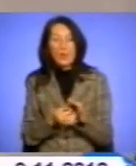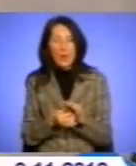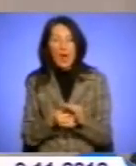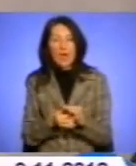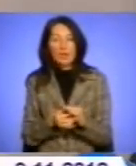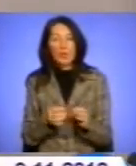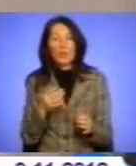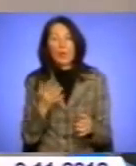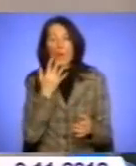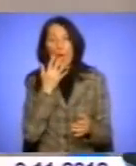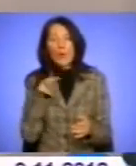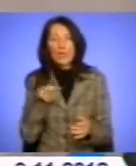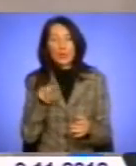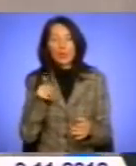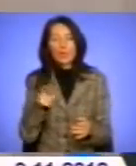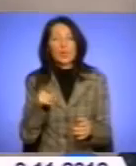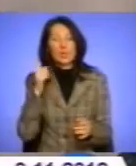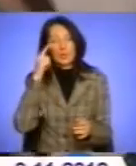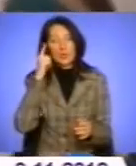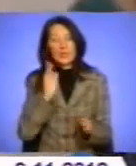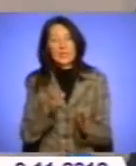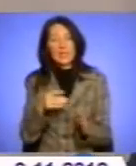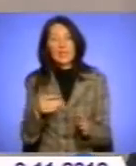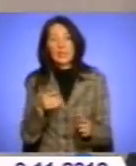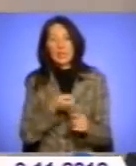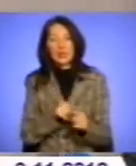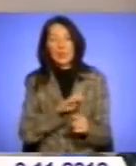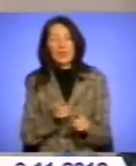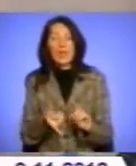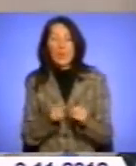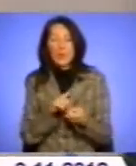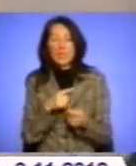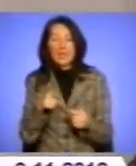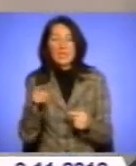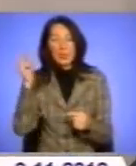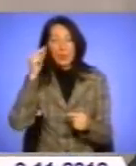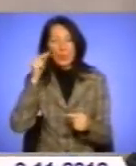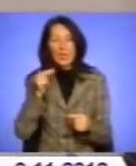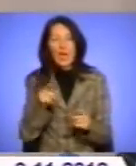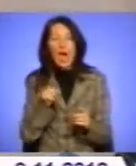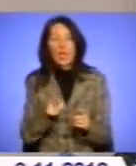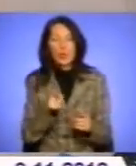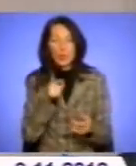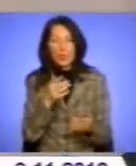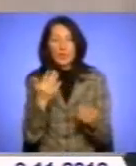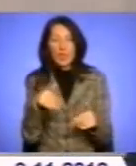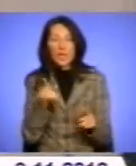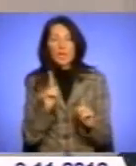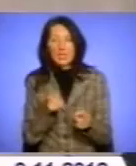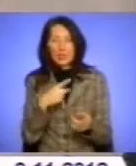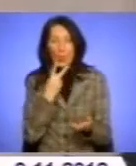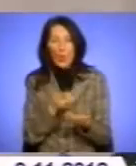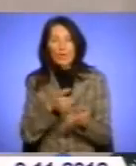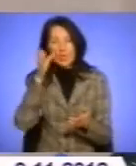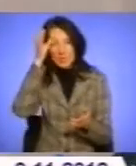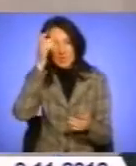мова і література, ти зосереджений тільки на цьому і не переключаєшся на якісь інші предмети. А тут ти вже дійсно показуєш знання,